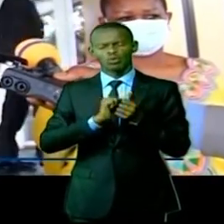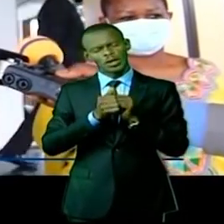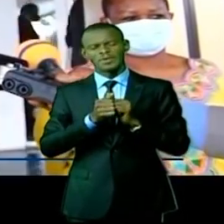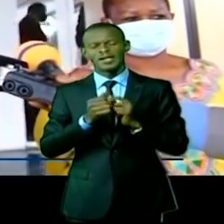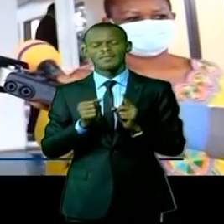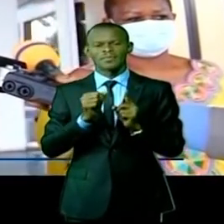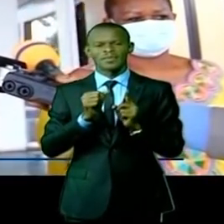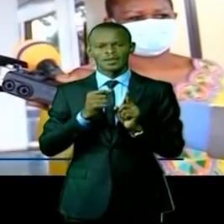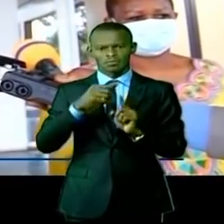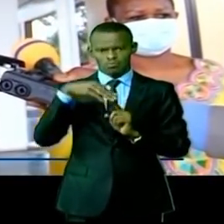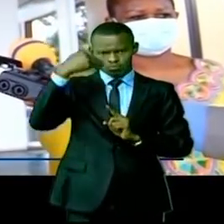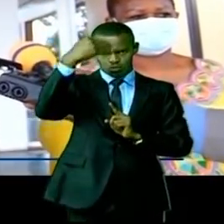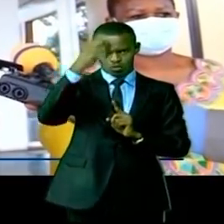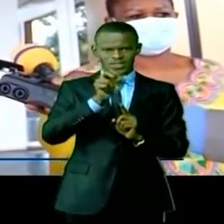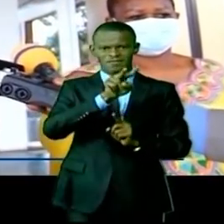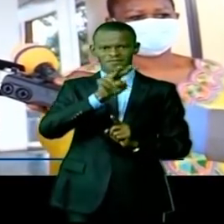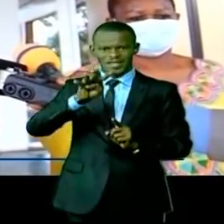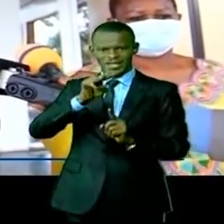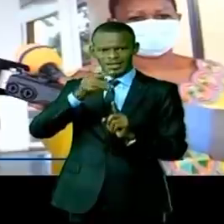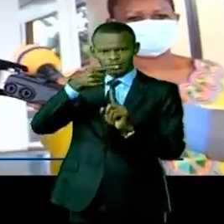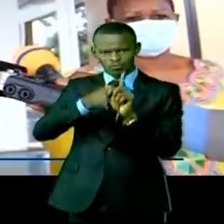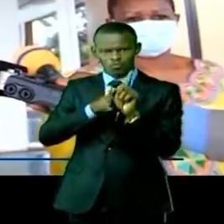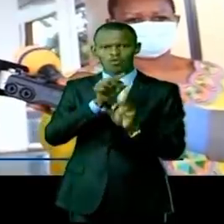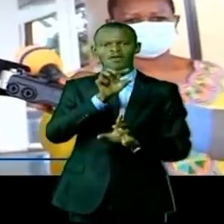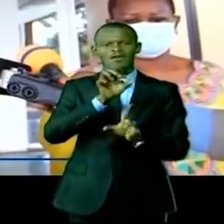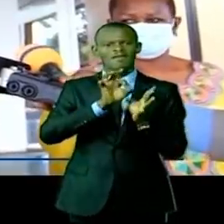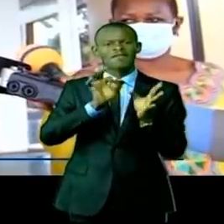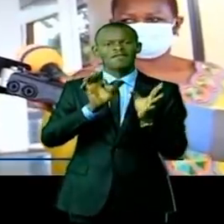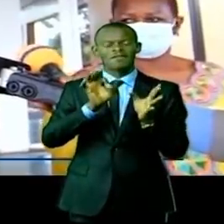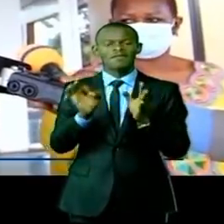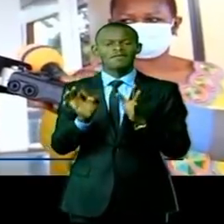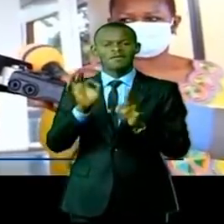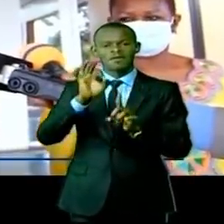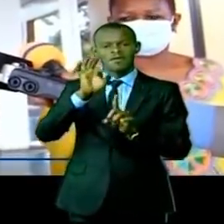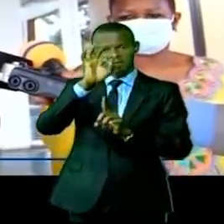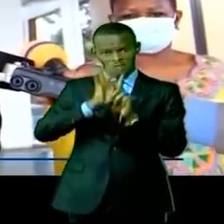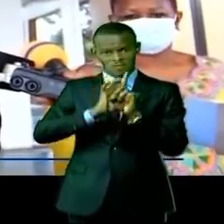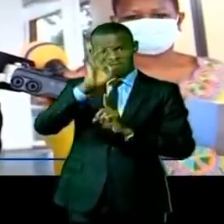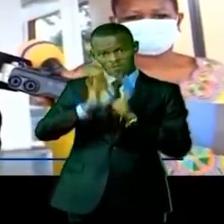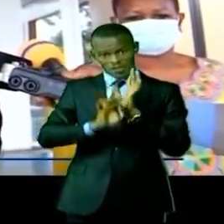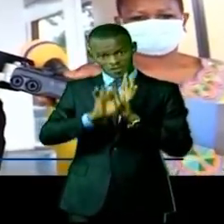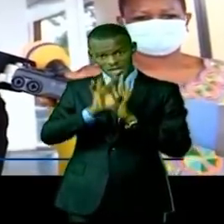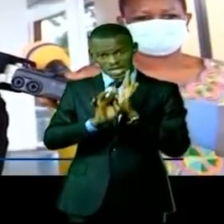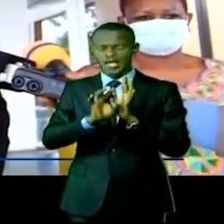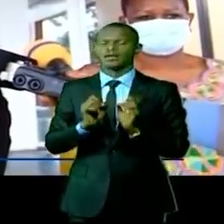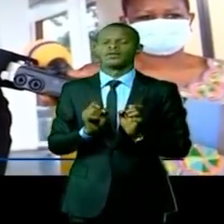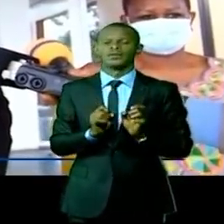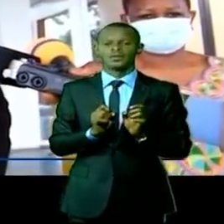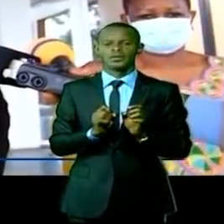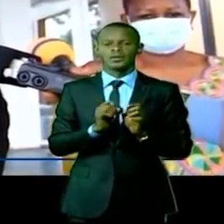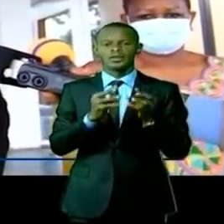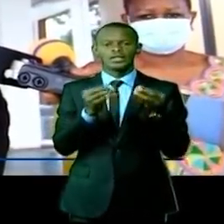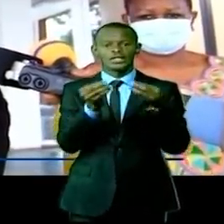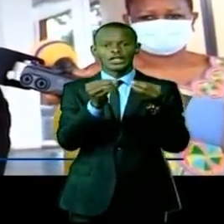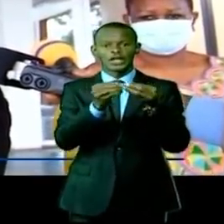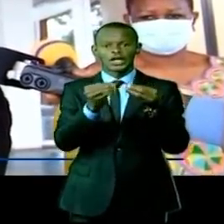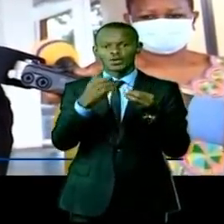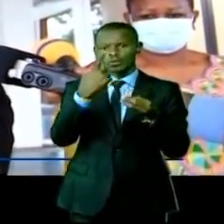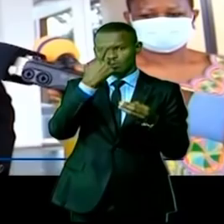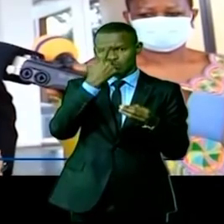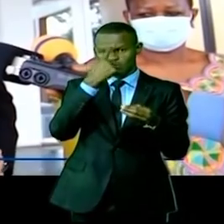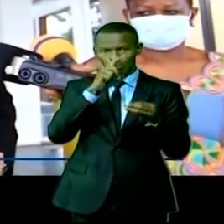sommet du mécanisme régional de suivi de l'accord cadre d'Addis Abeba. Nous avons écouté le